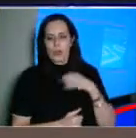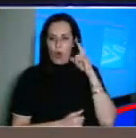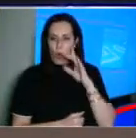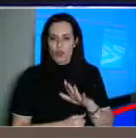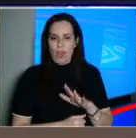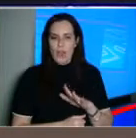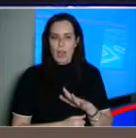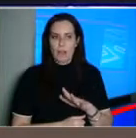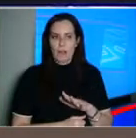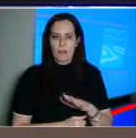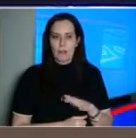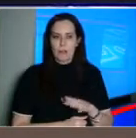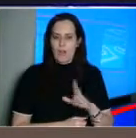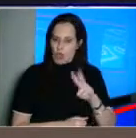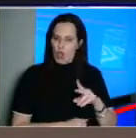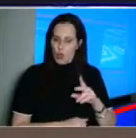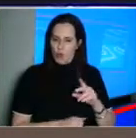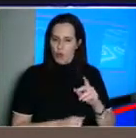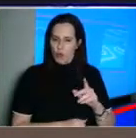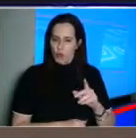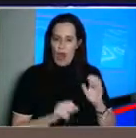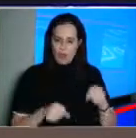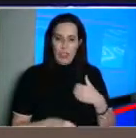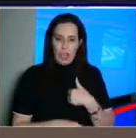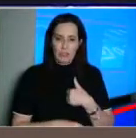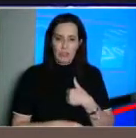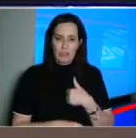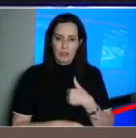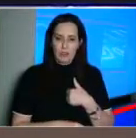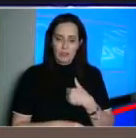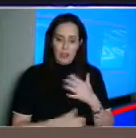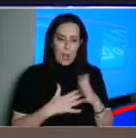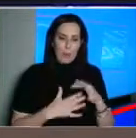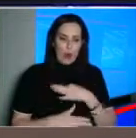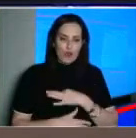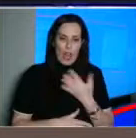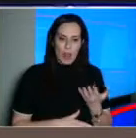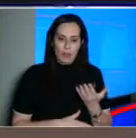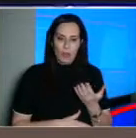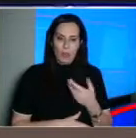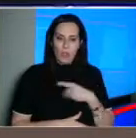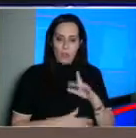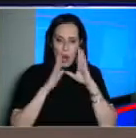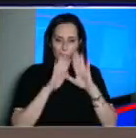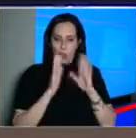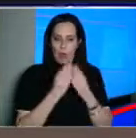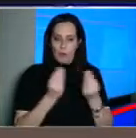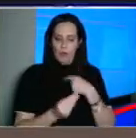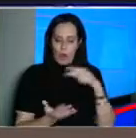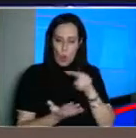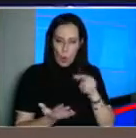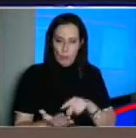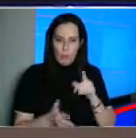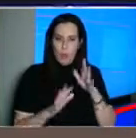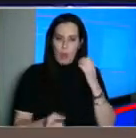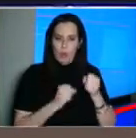חושבת, כפרטים יש לנו שליטה. השליטה זה החוש הביקורתי שלנו, זה לא להאמין לכל דבר שאנחנו קוראים. זה